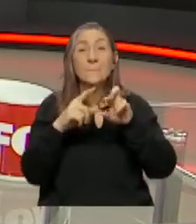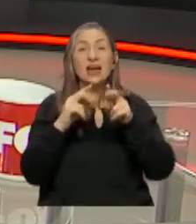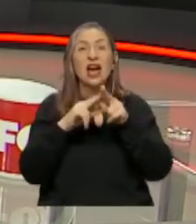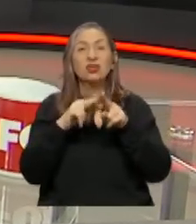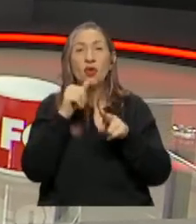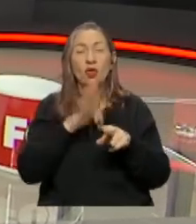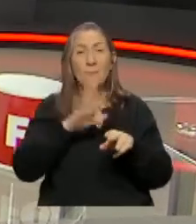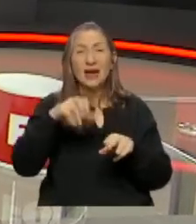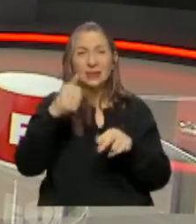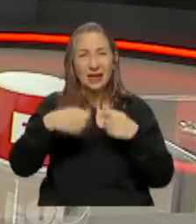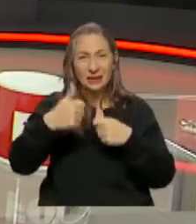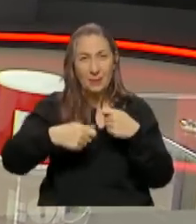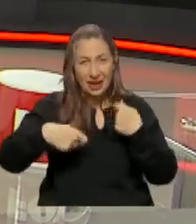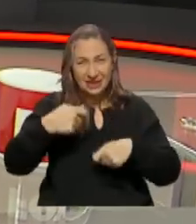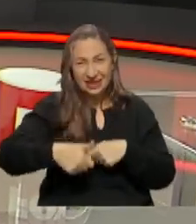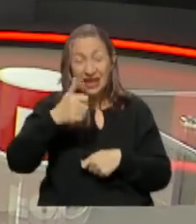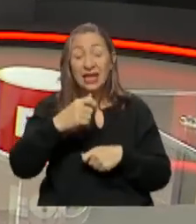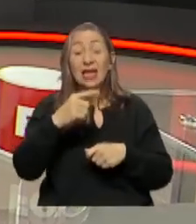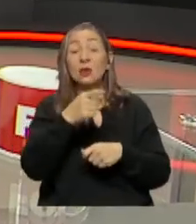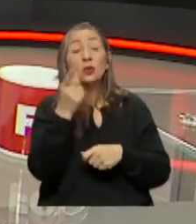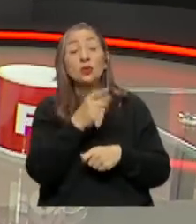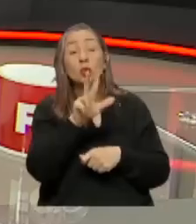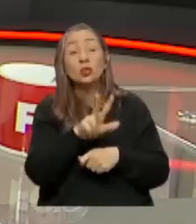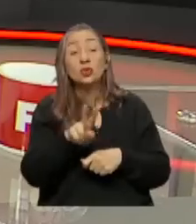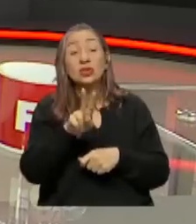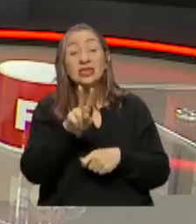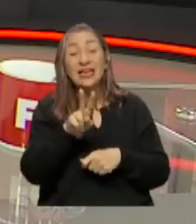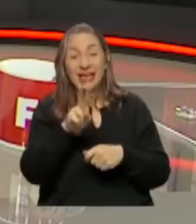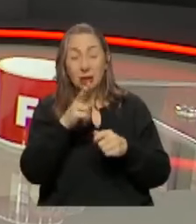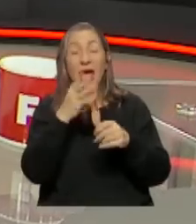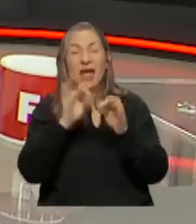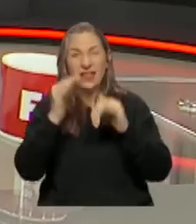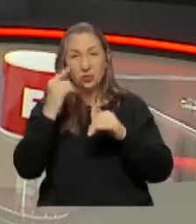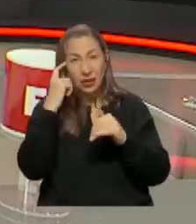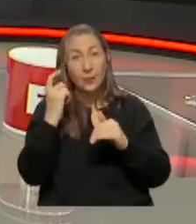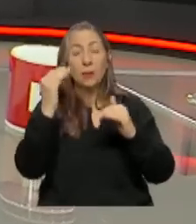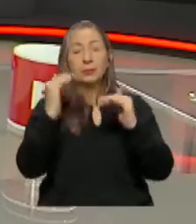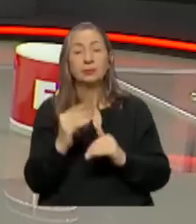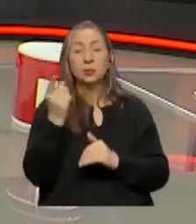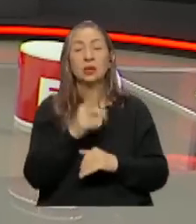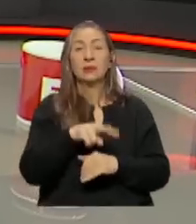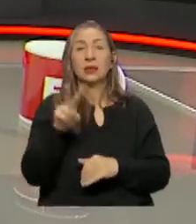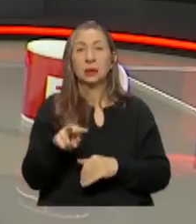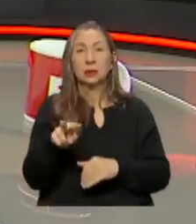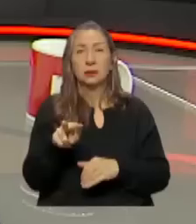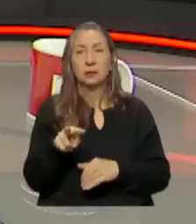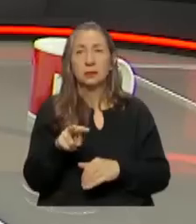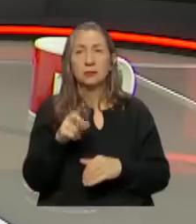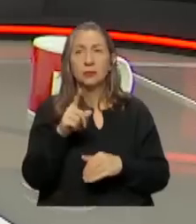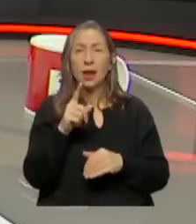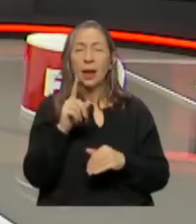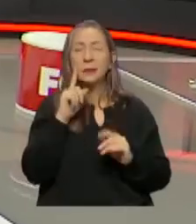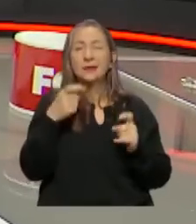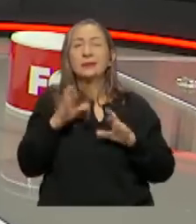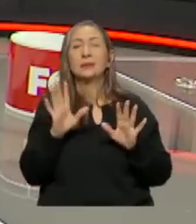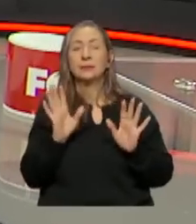Başkanı %37'den gelecek yılın enflasyon tahminini %22'ye çekiyor. Böyle